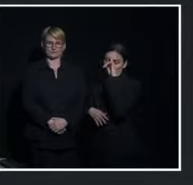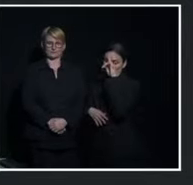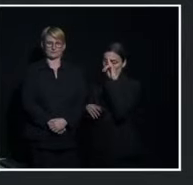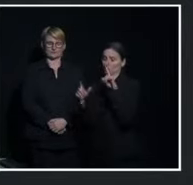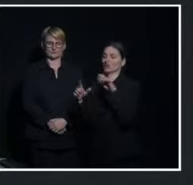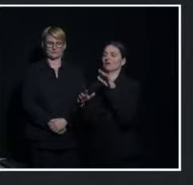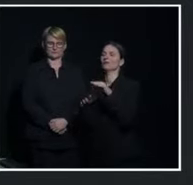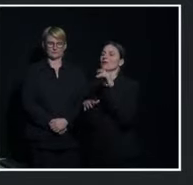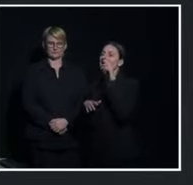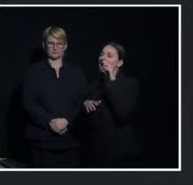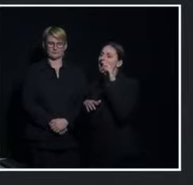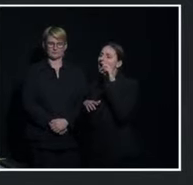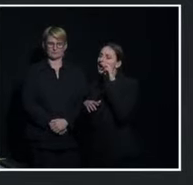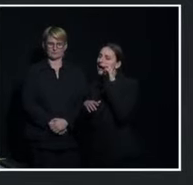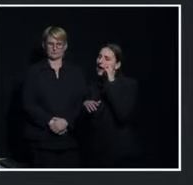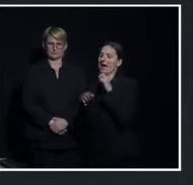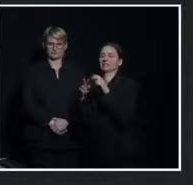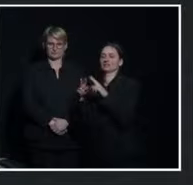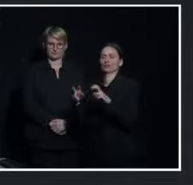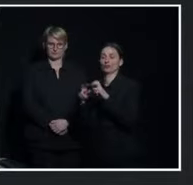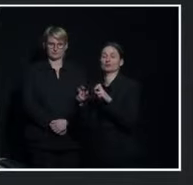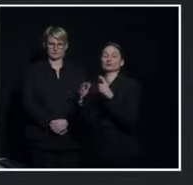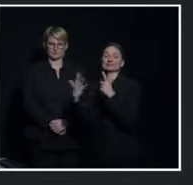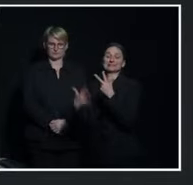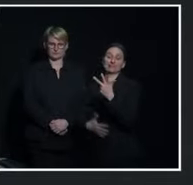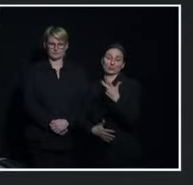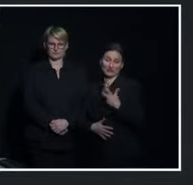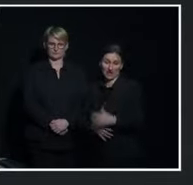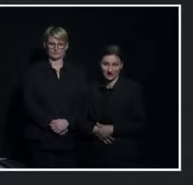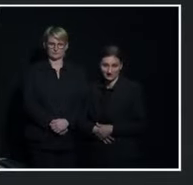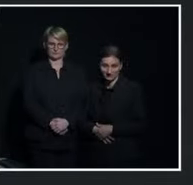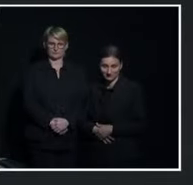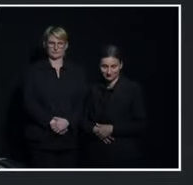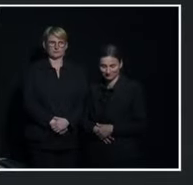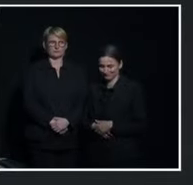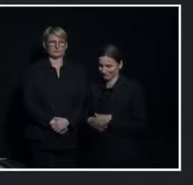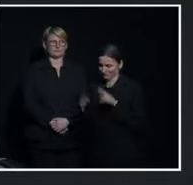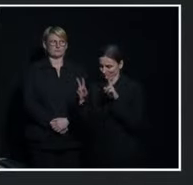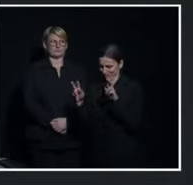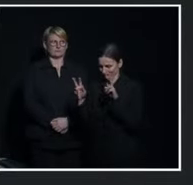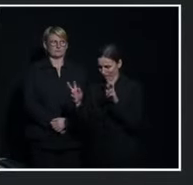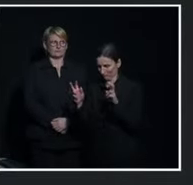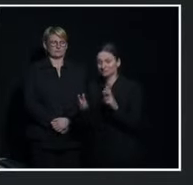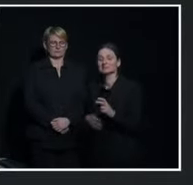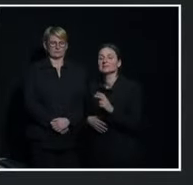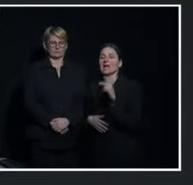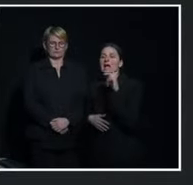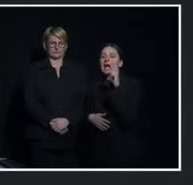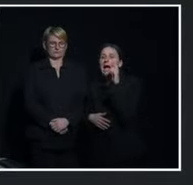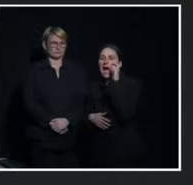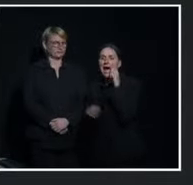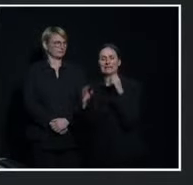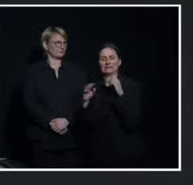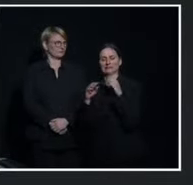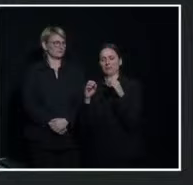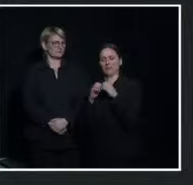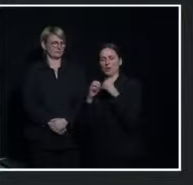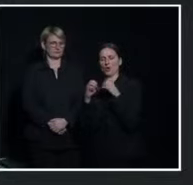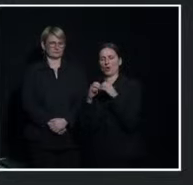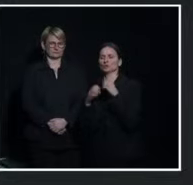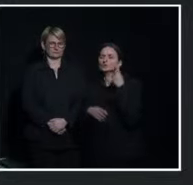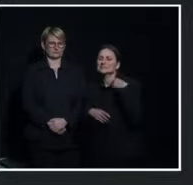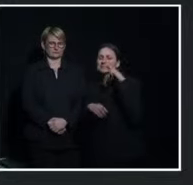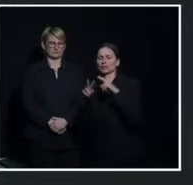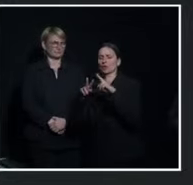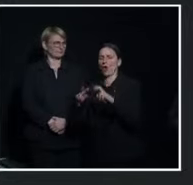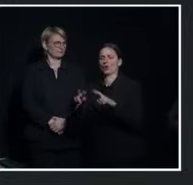Rassenforschung 1937. Die rassenbiologische Zigeunerforschung ist die unbedingte Voraussetzung